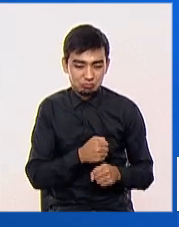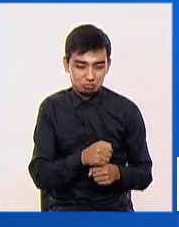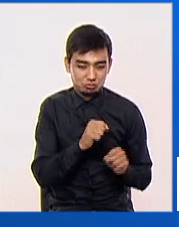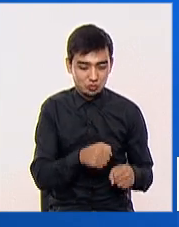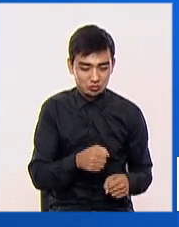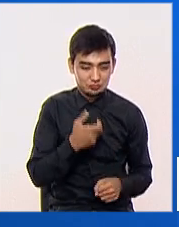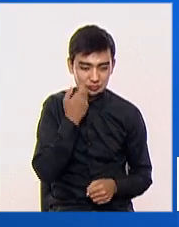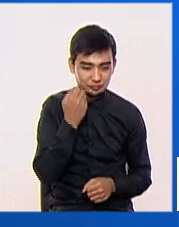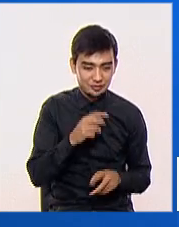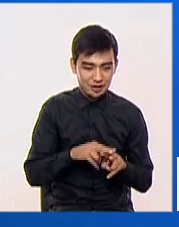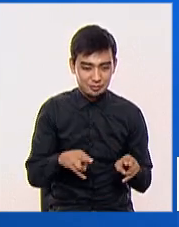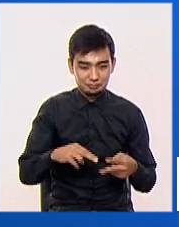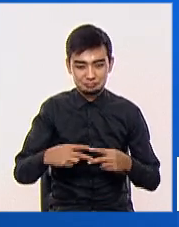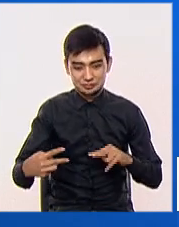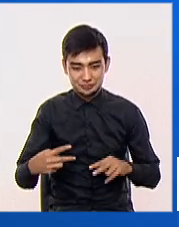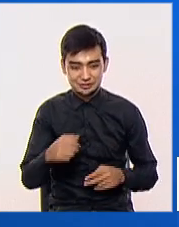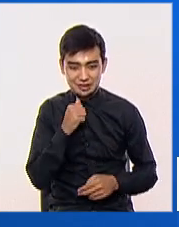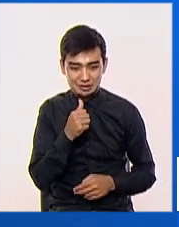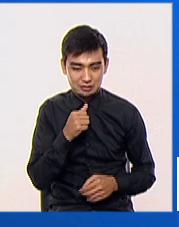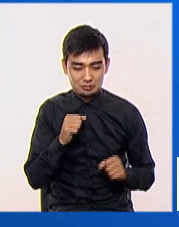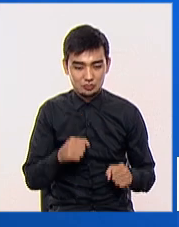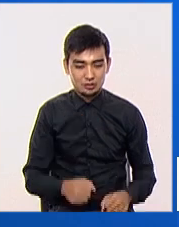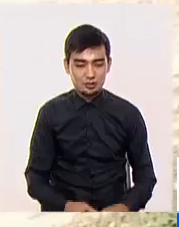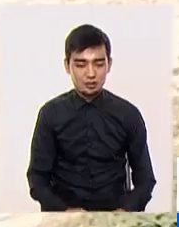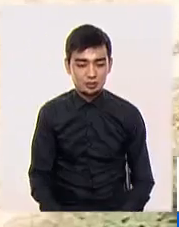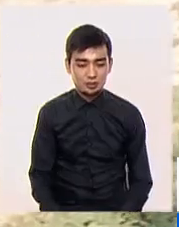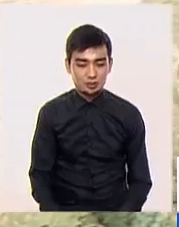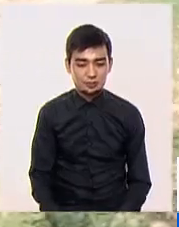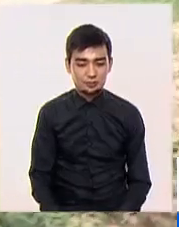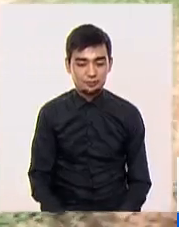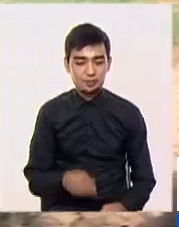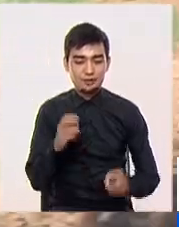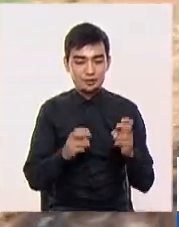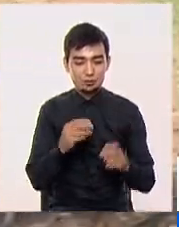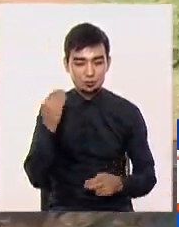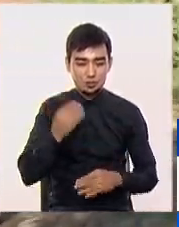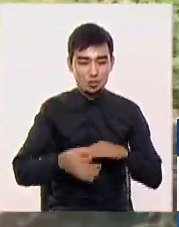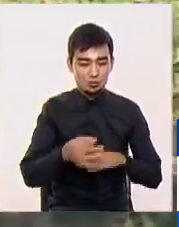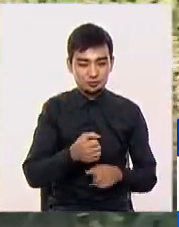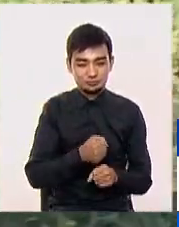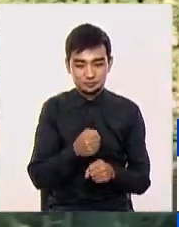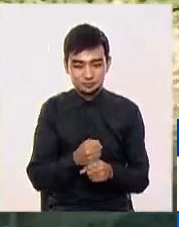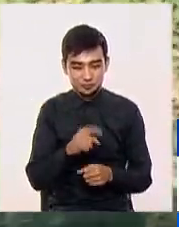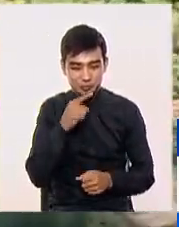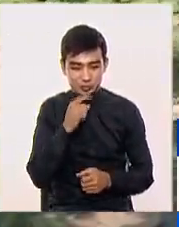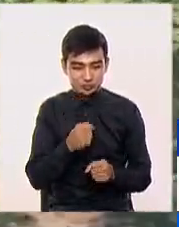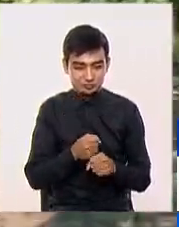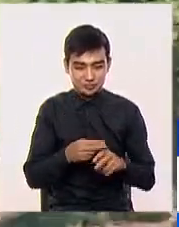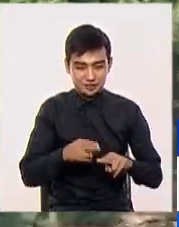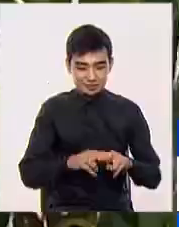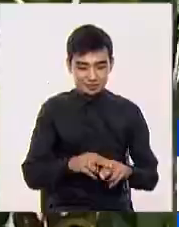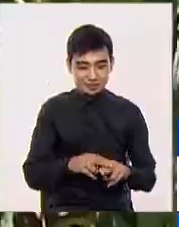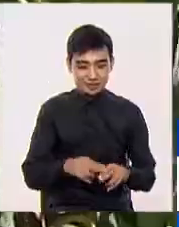можно использовать в качестве заменителя натурального сахара. Фермеры Туркестанской области, занимающиеся культивированием